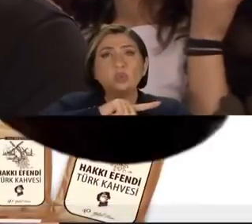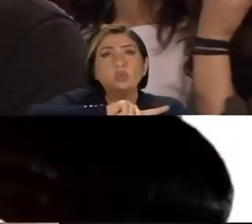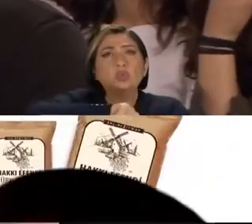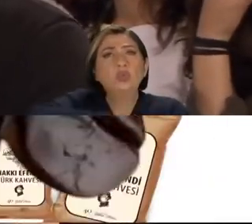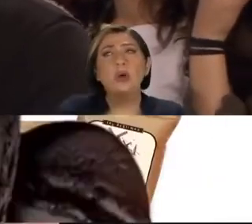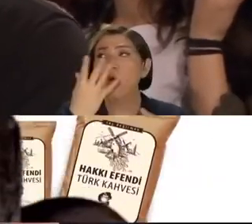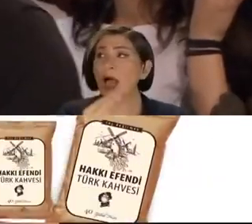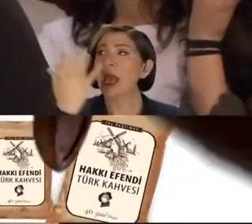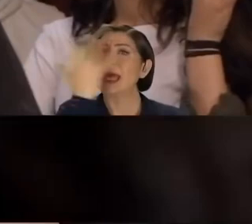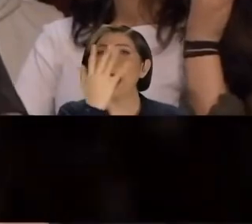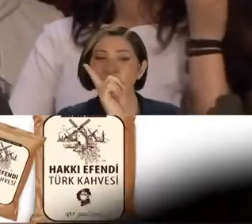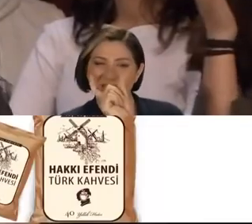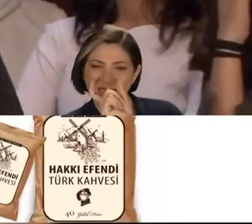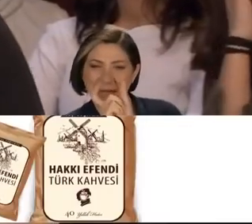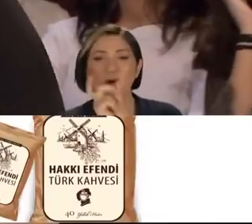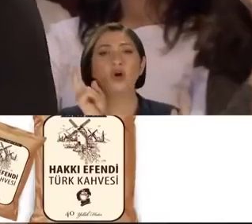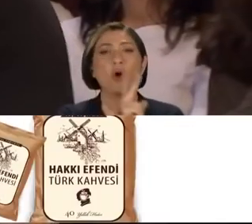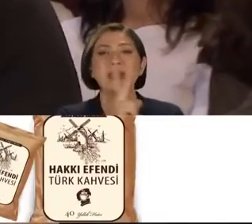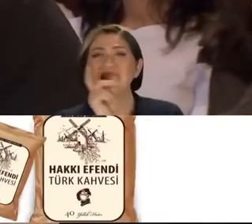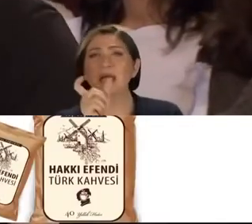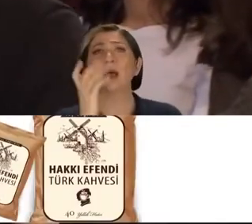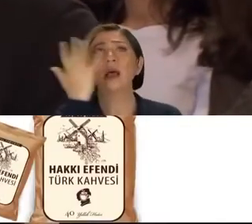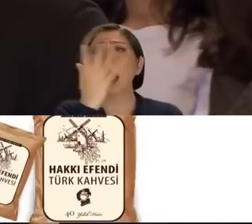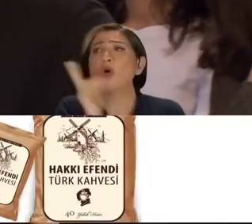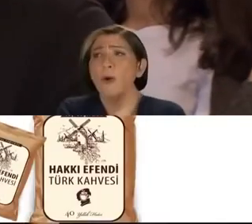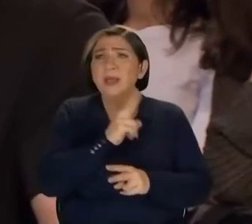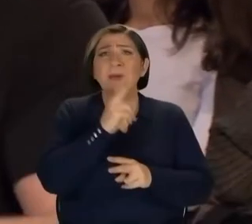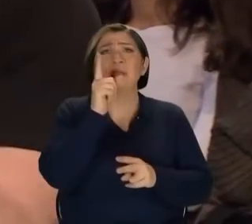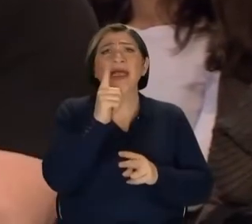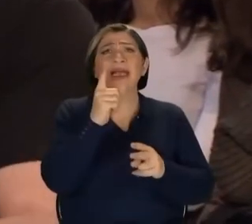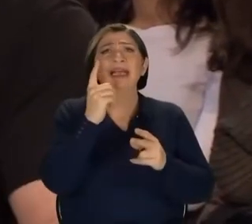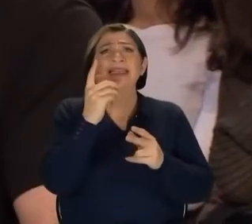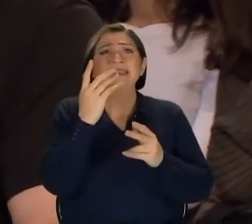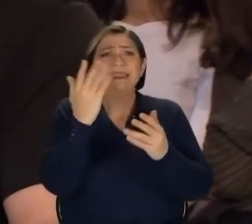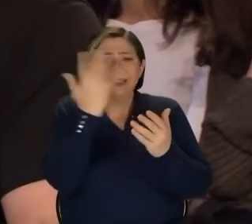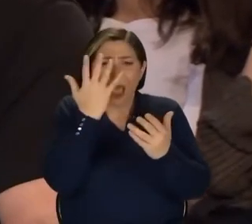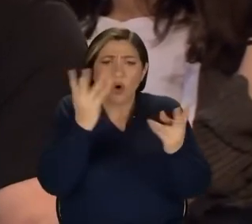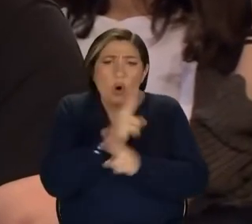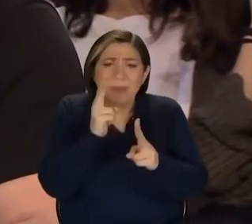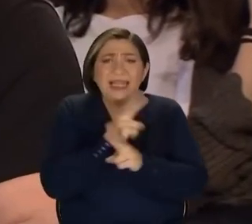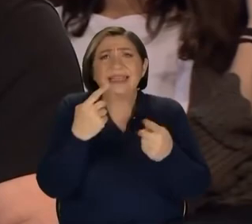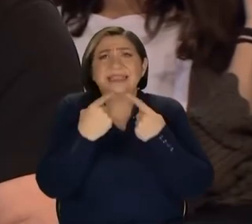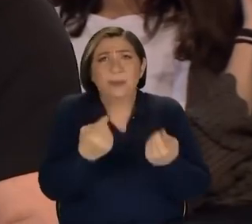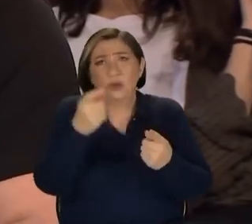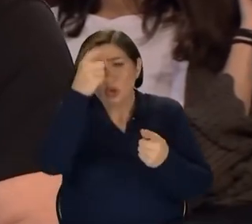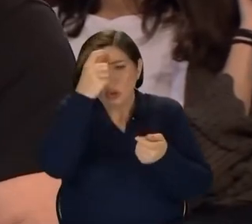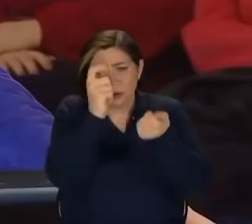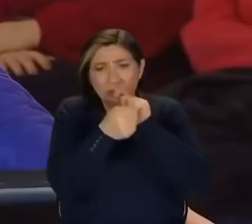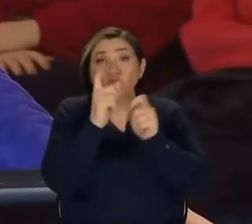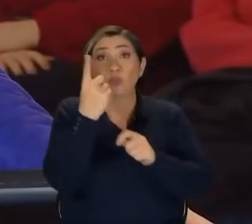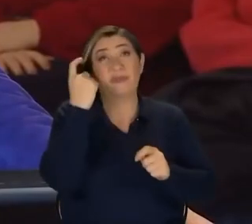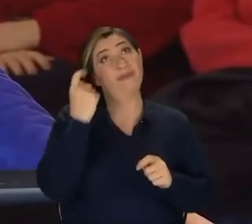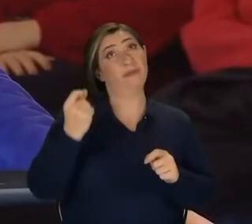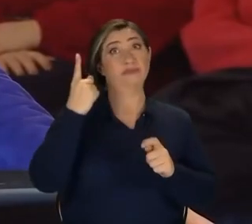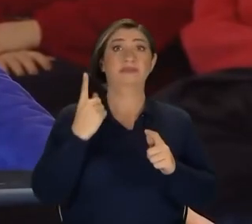olan yani kara bir kelime, komik bir kelime falan değil. Kara komik bir black comedy tarifi. Evet. Türkçeleştirilmiş evet. Hali gibi çok büyük bir buluş